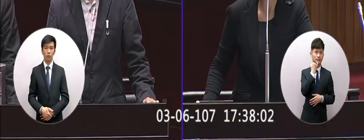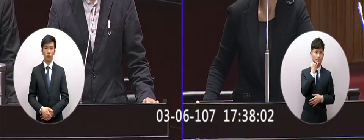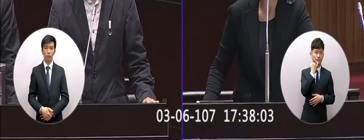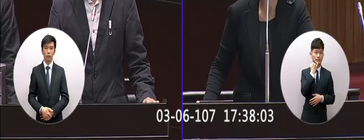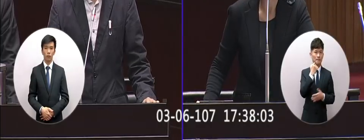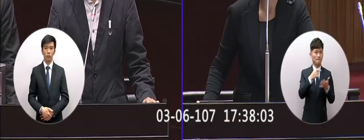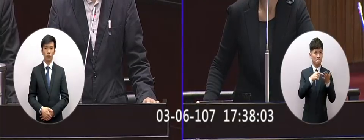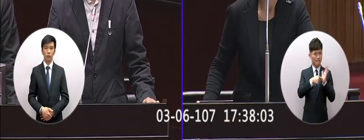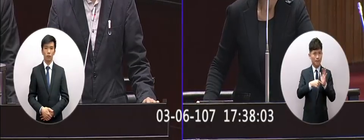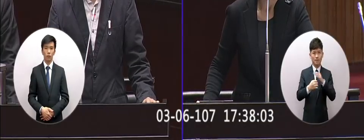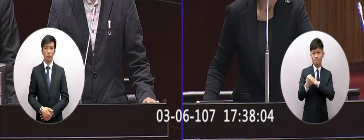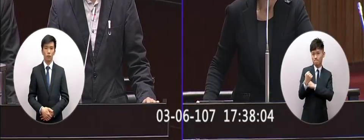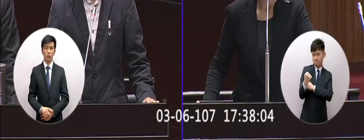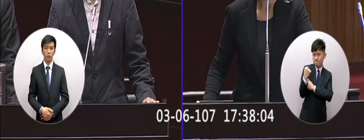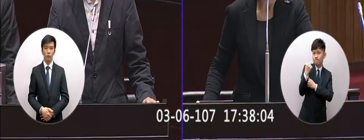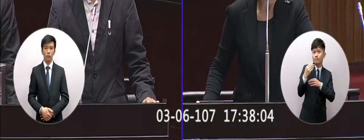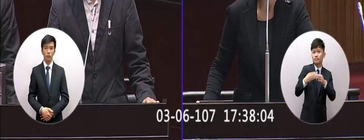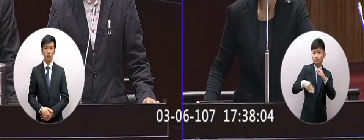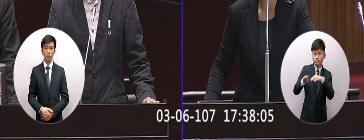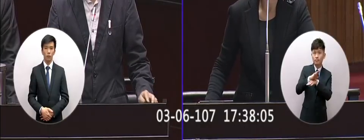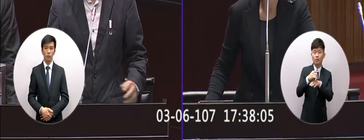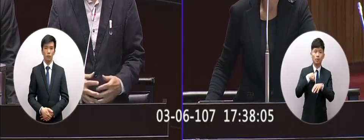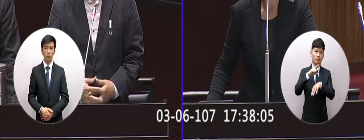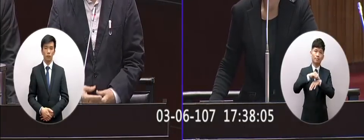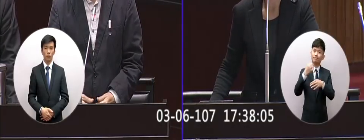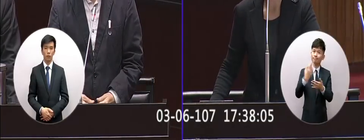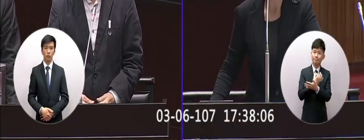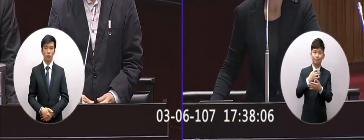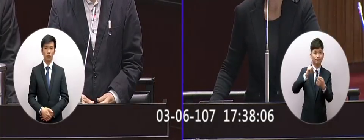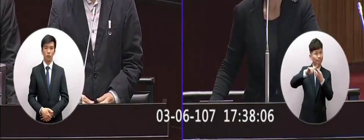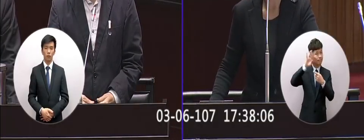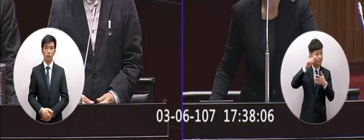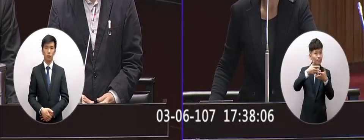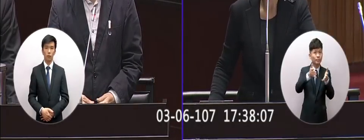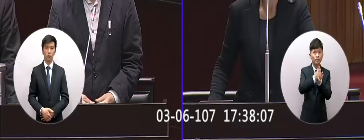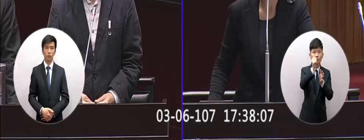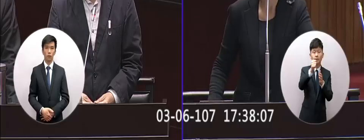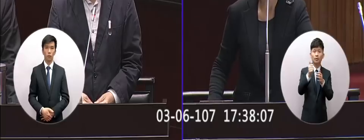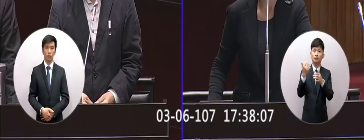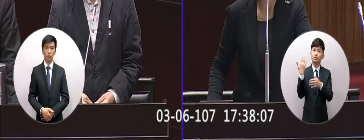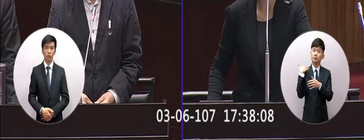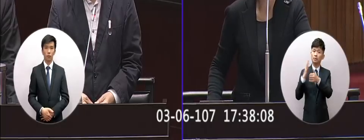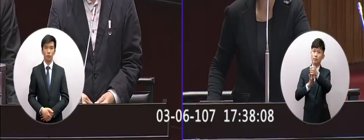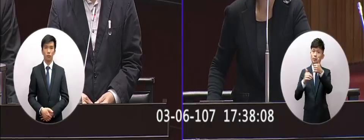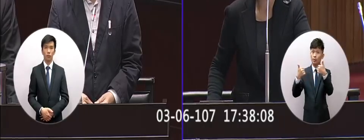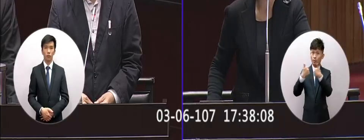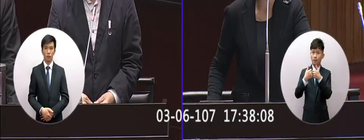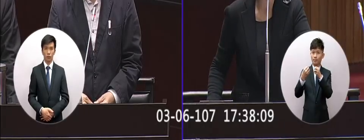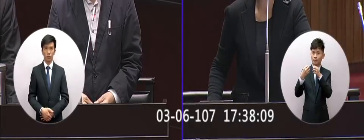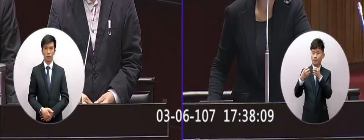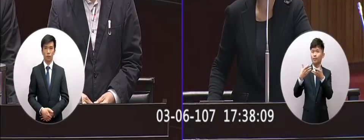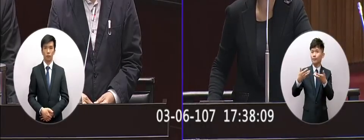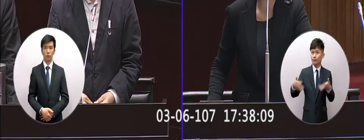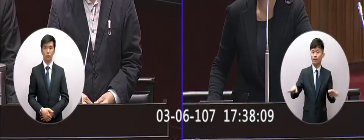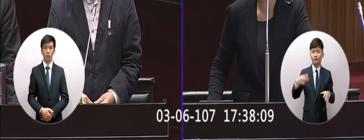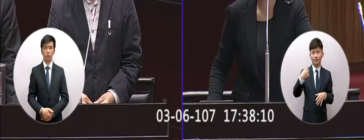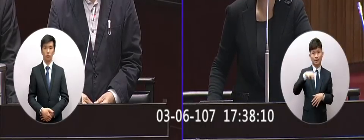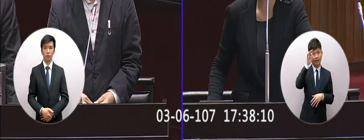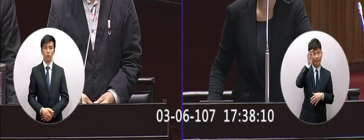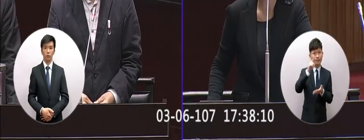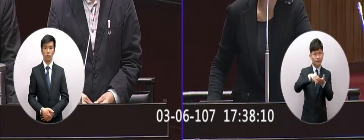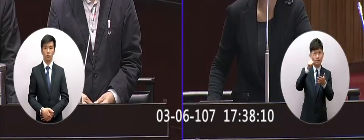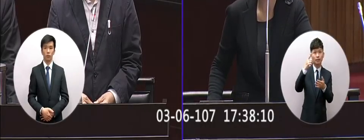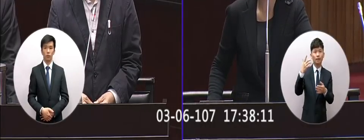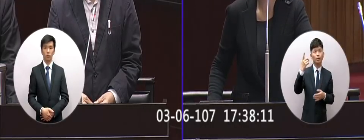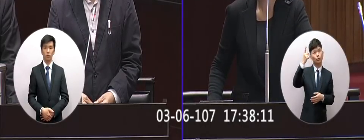表现得更积极。因为时间有限，抱歉部长，因为其实我们在委员会有讨论过很多。我们再看一次这个老的